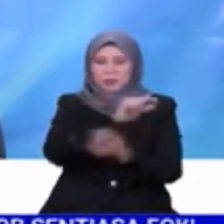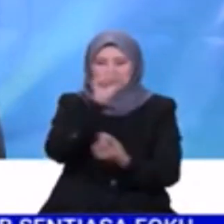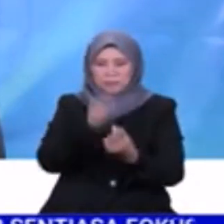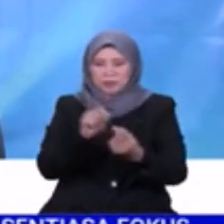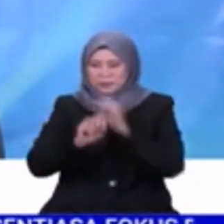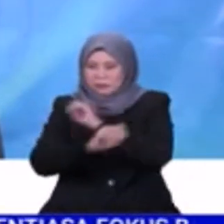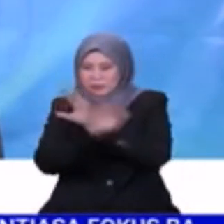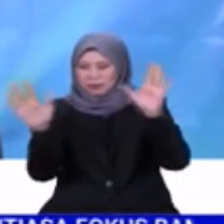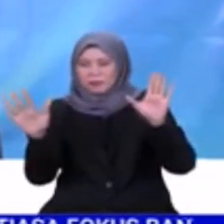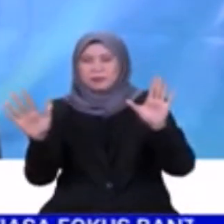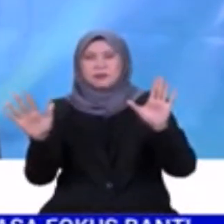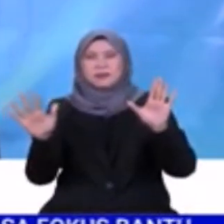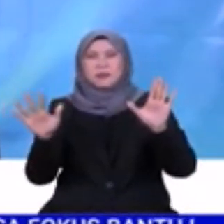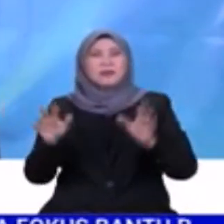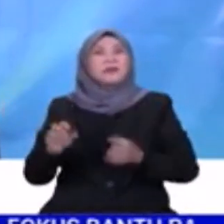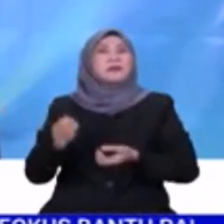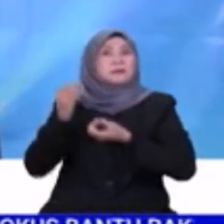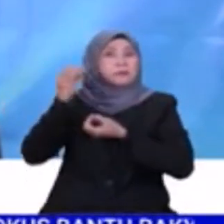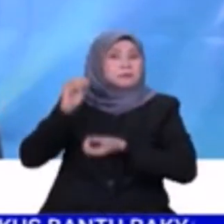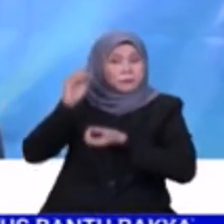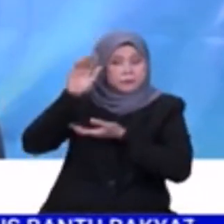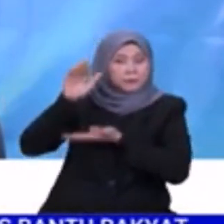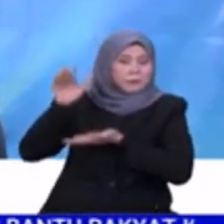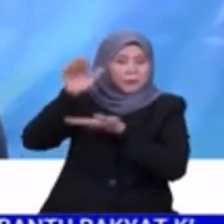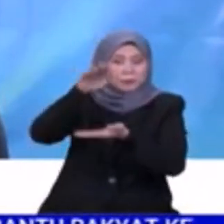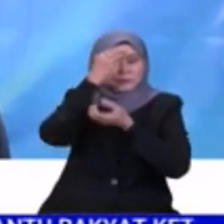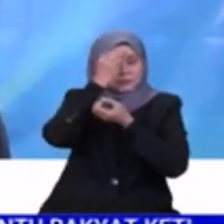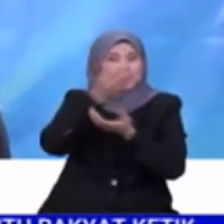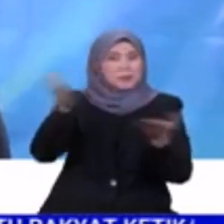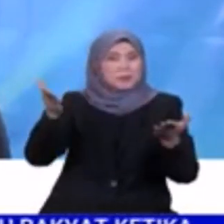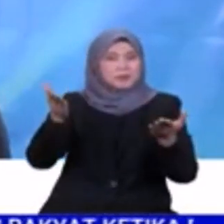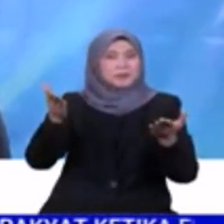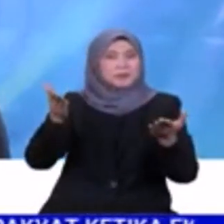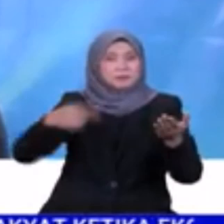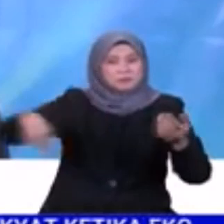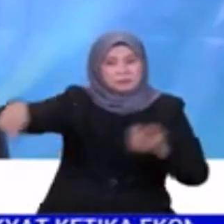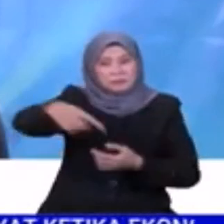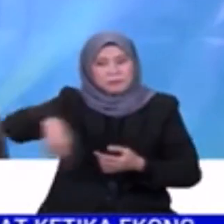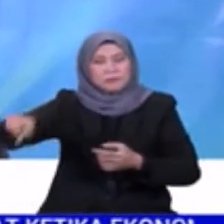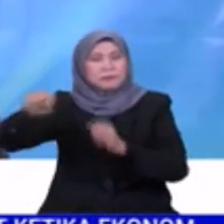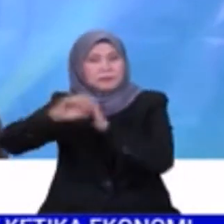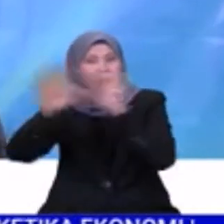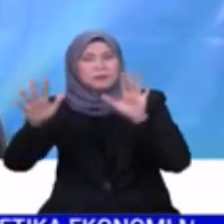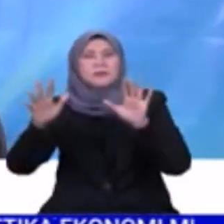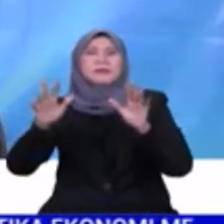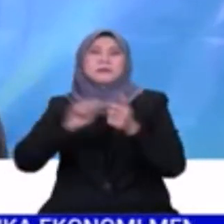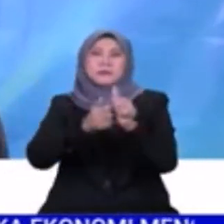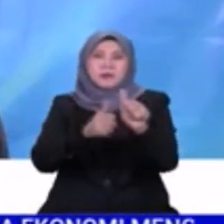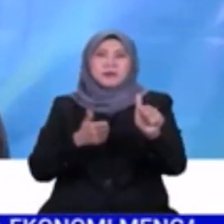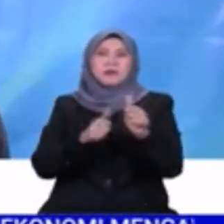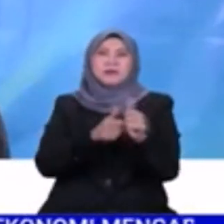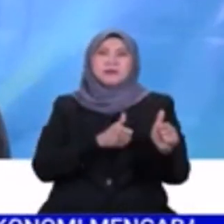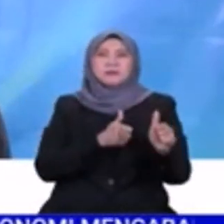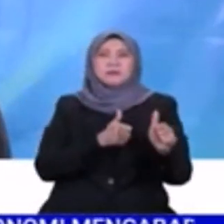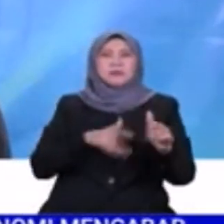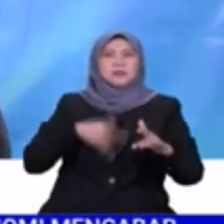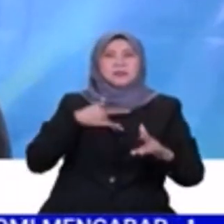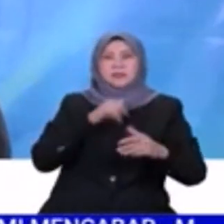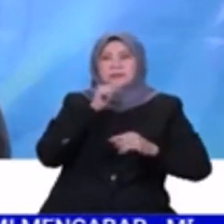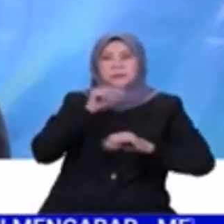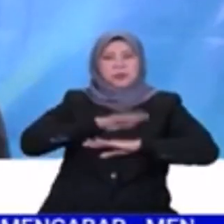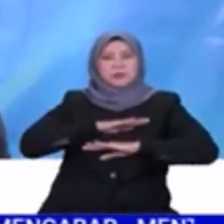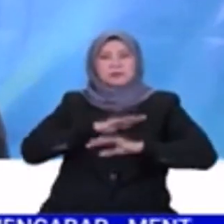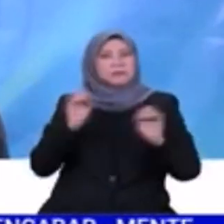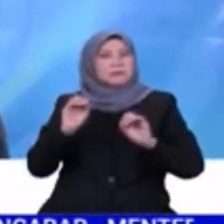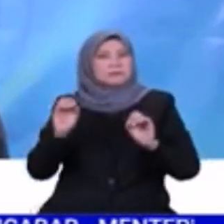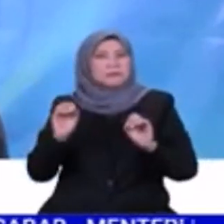dan jelas supaya Pril manual istri sampai bermasyarakat maka akan jelas dan akan mengelakkan pelakunya pegawai atau kepekaan rasanya tidak puas